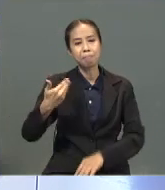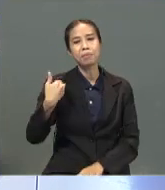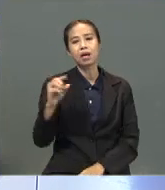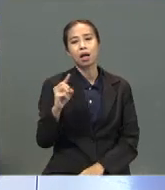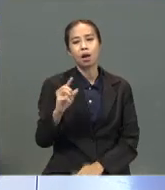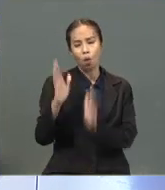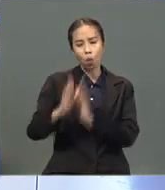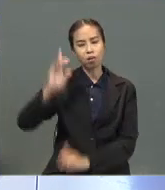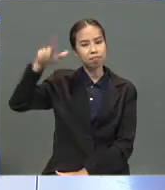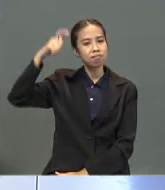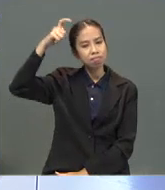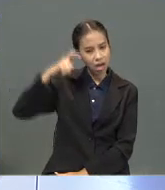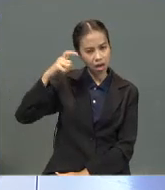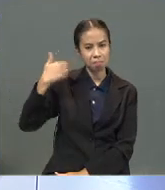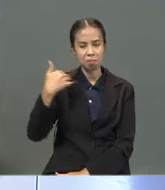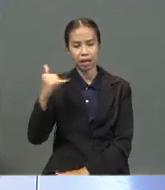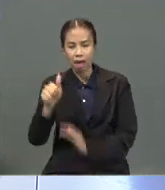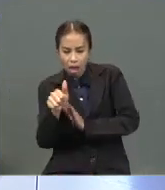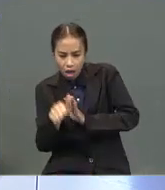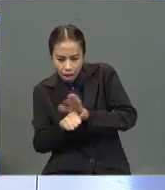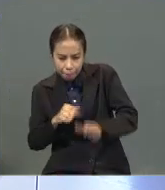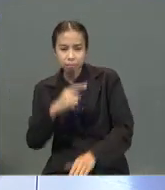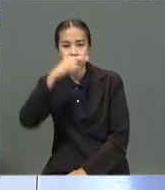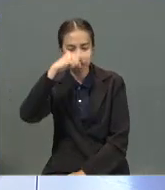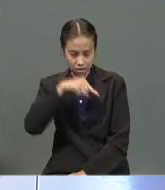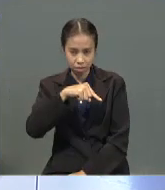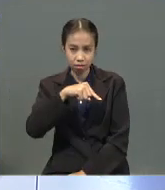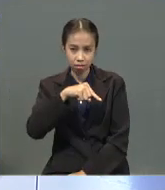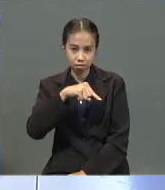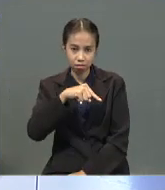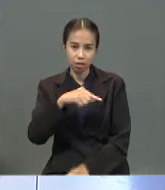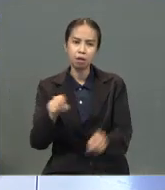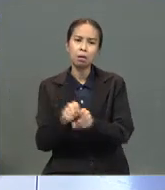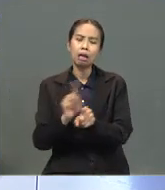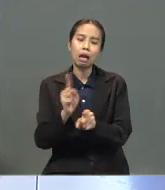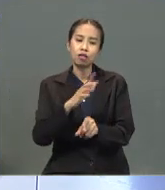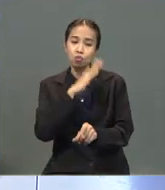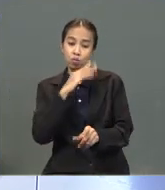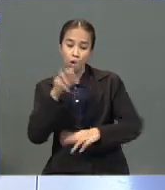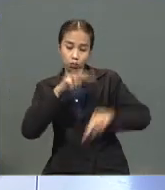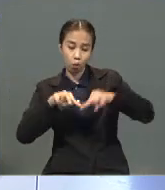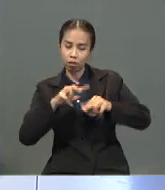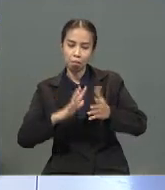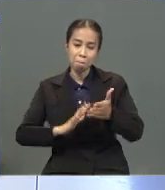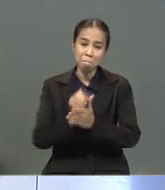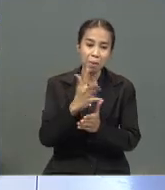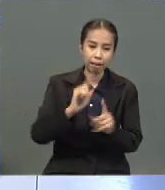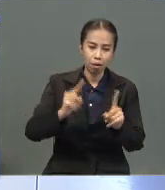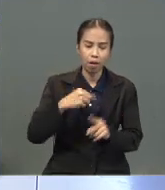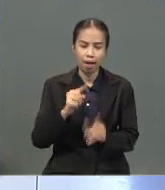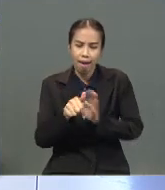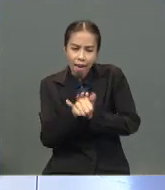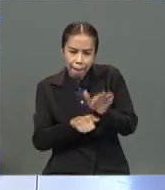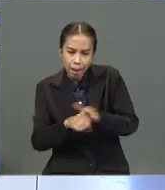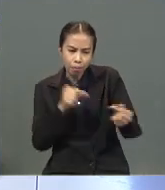ว่ามีคนของเมียนมาเองเนี่ยพยามข้ามแดนมาถ้าด่าเนี่ยเข้ามาไม่ได้ก็ต้องขยับเข้ามาทางช่องทางธรรมชาตินี้ก็มาว่ายน้ำบ้าง